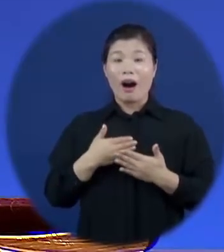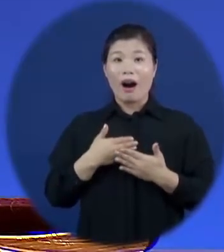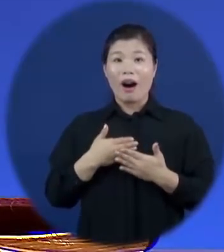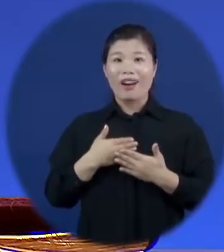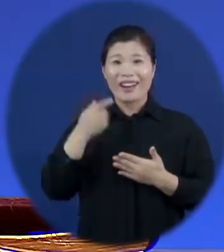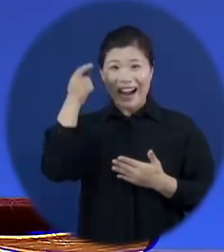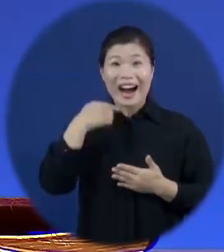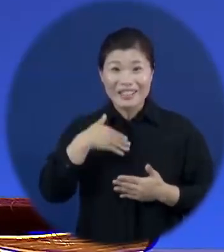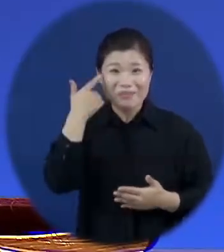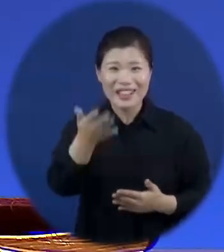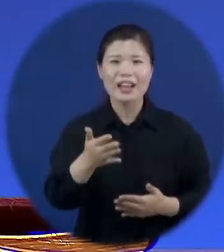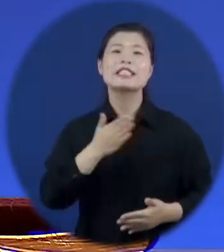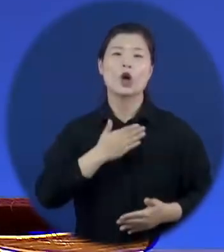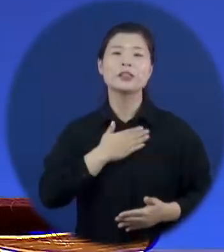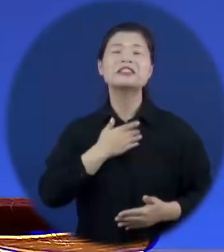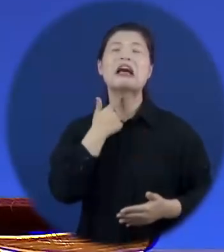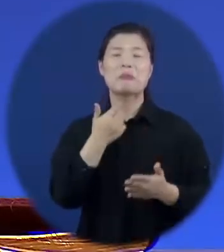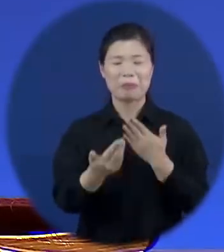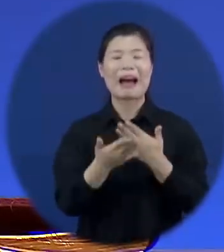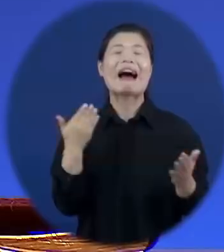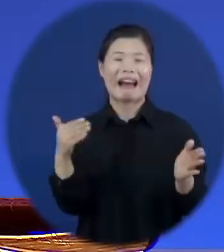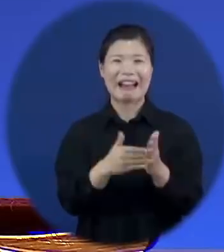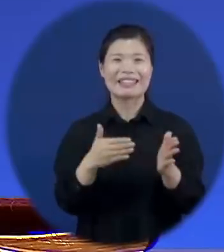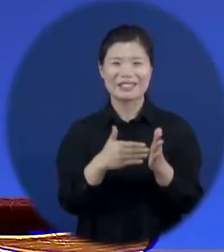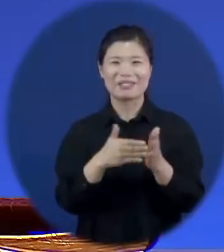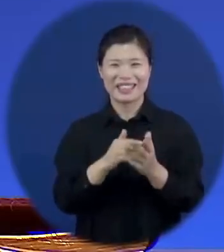저는 압니다.